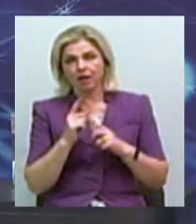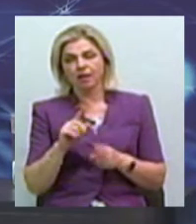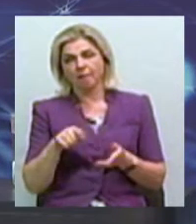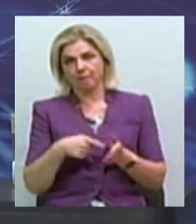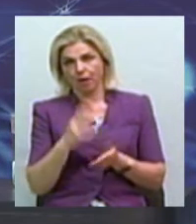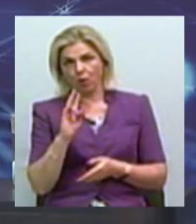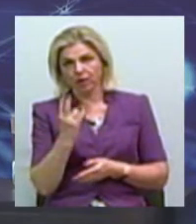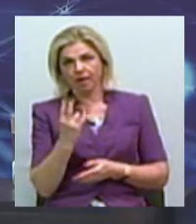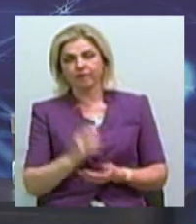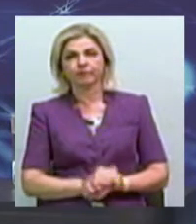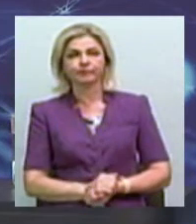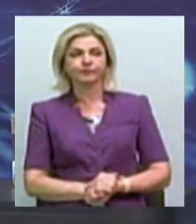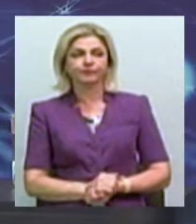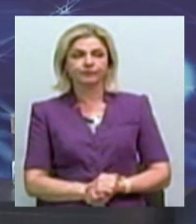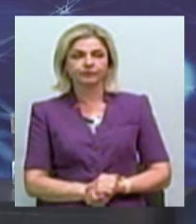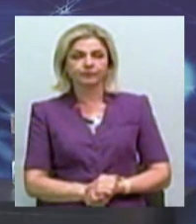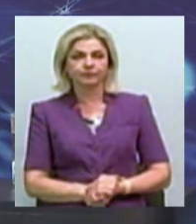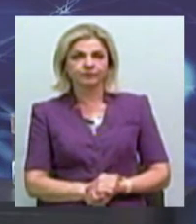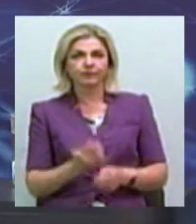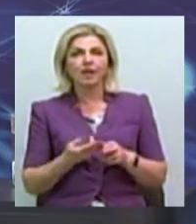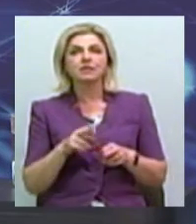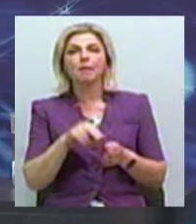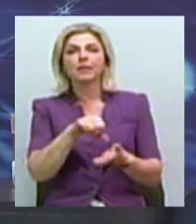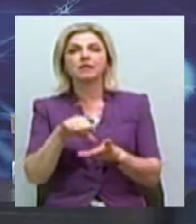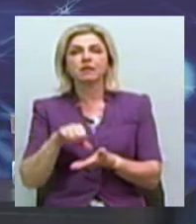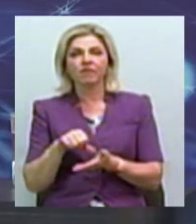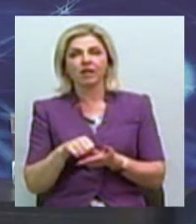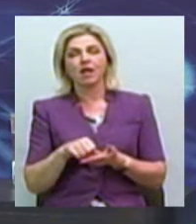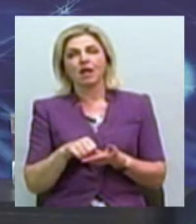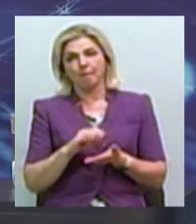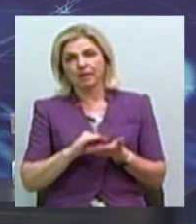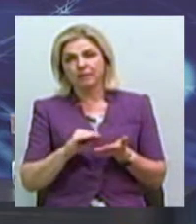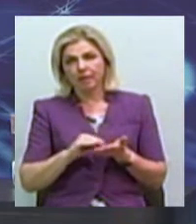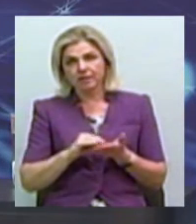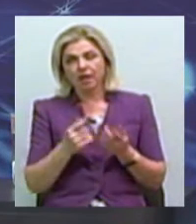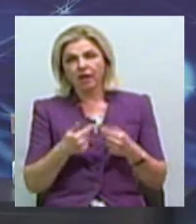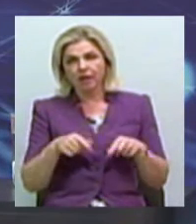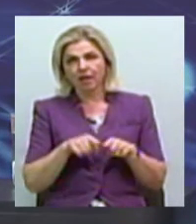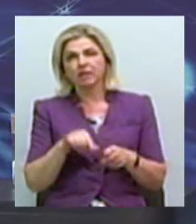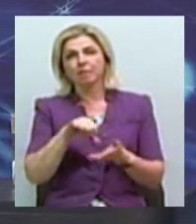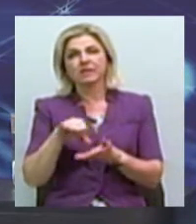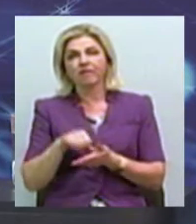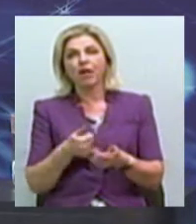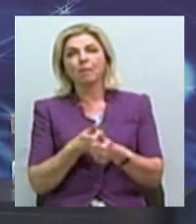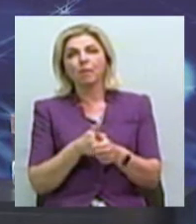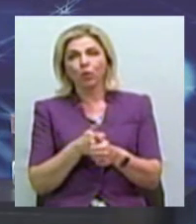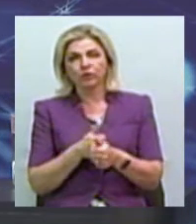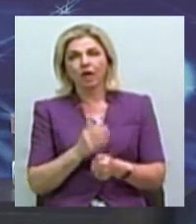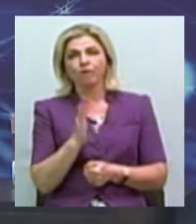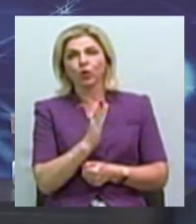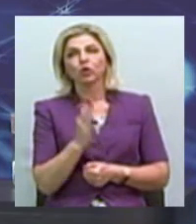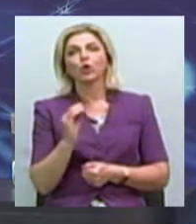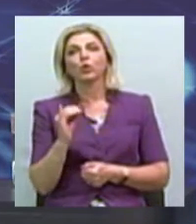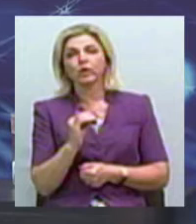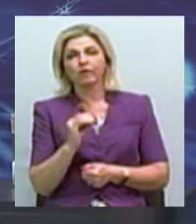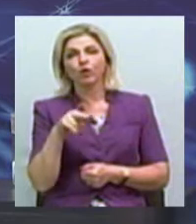Миколаєва, це представники письменницьких кіл, це представники бібліотек. Ось Володимир Юрійович Пучков,